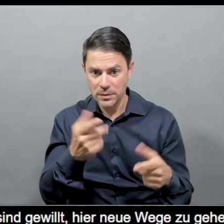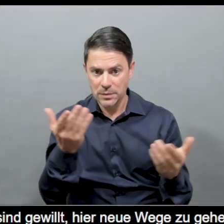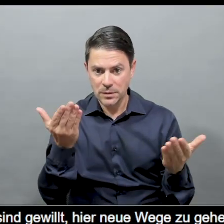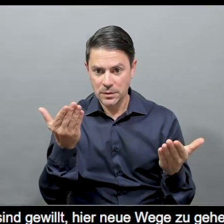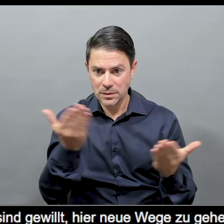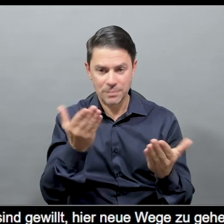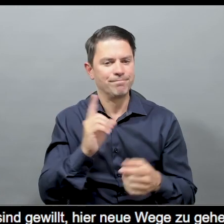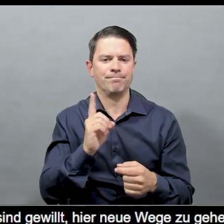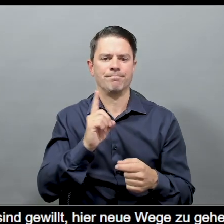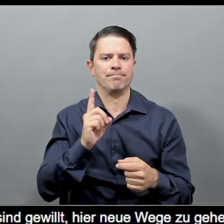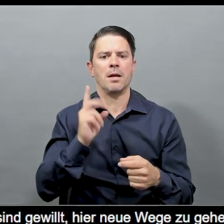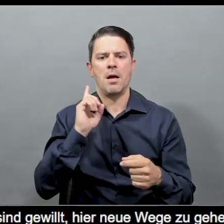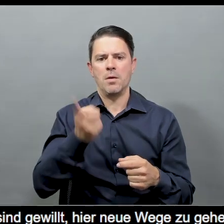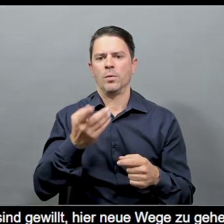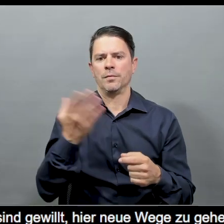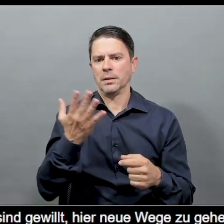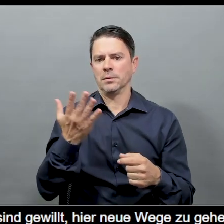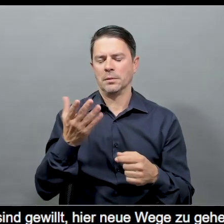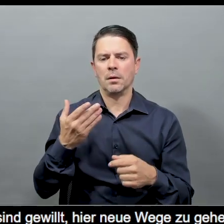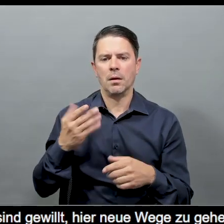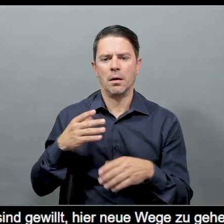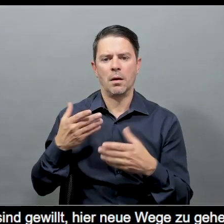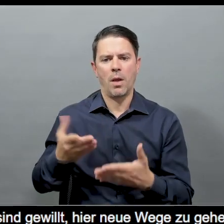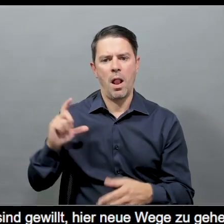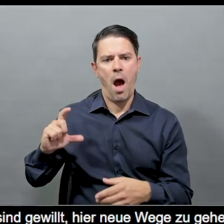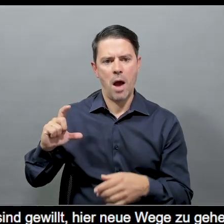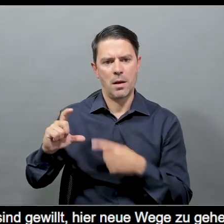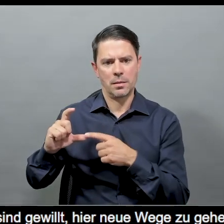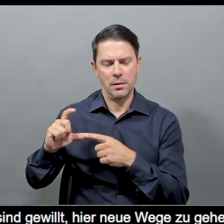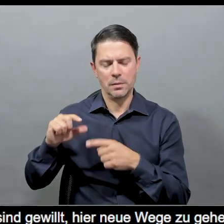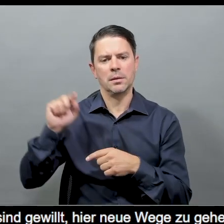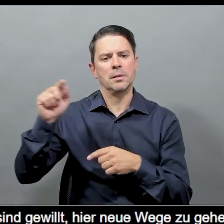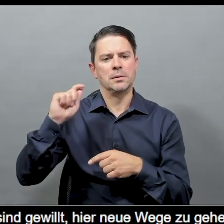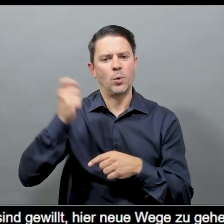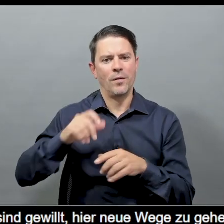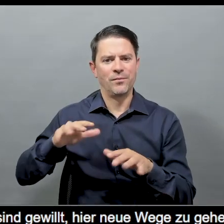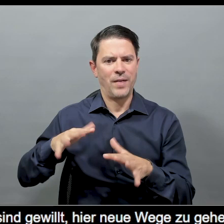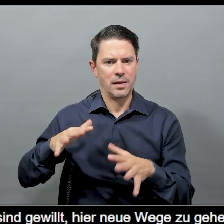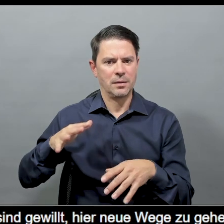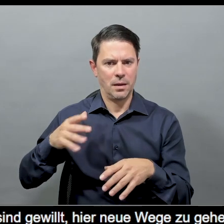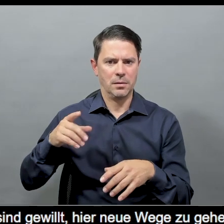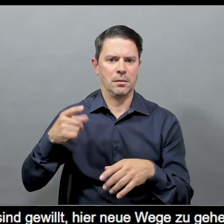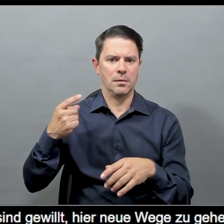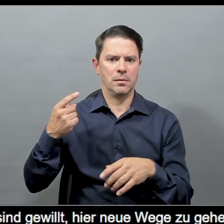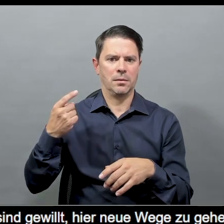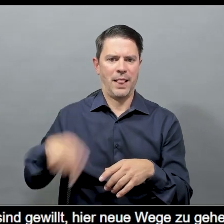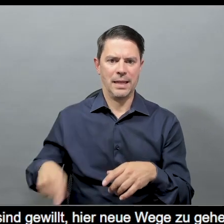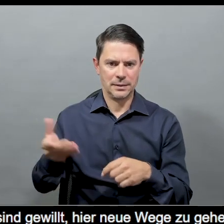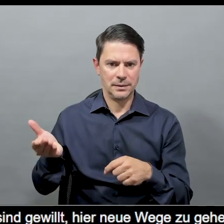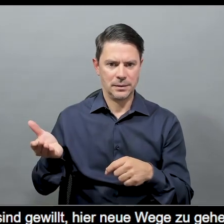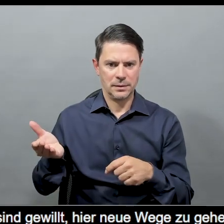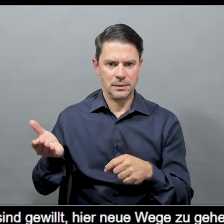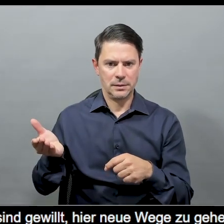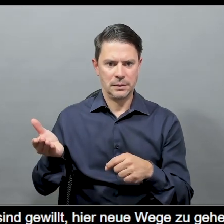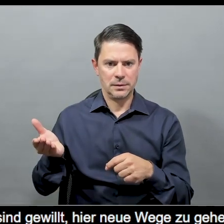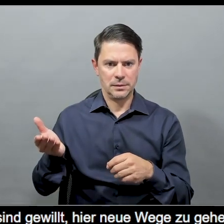nicht in der Lage sehen, wenn es nicht eine Sonderfinanzierung gäbe, die Sanierung, die notwendige, dort zu stemmen. Uns war